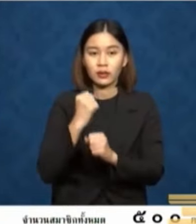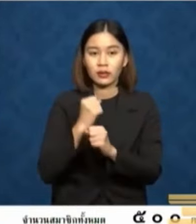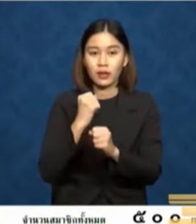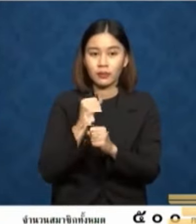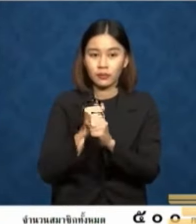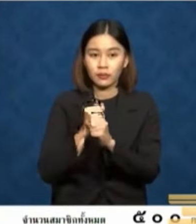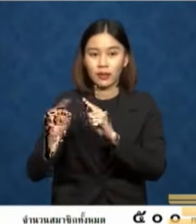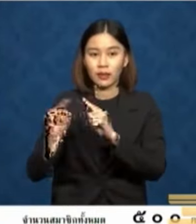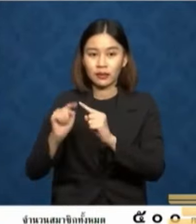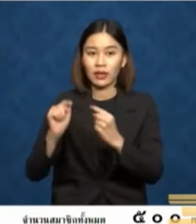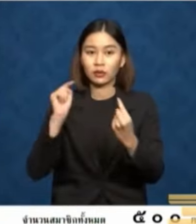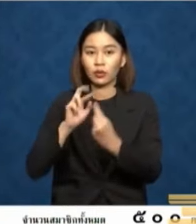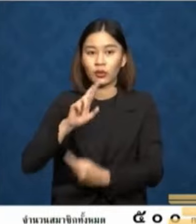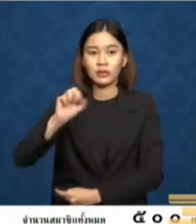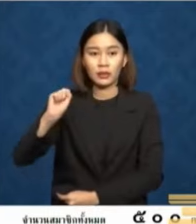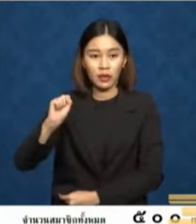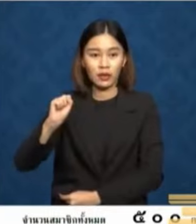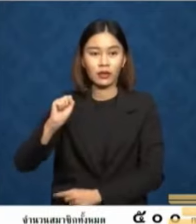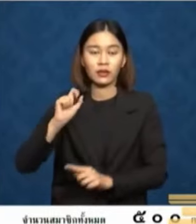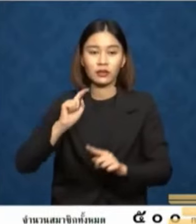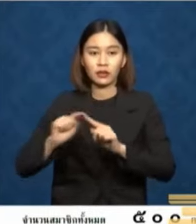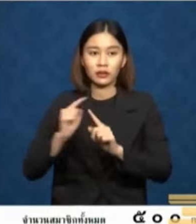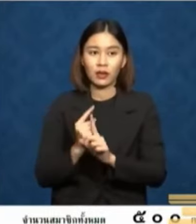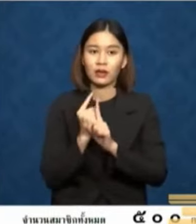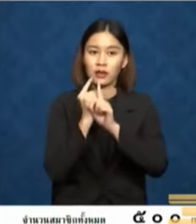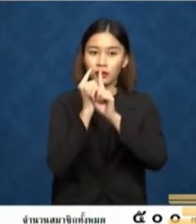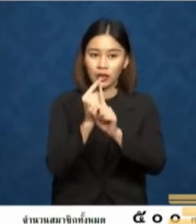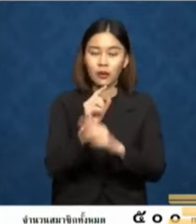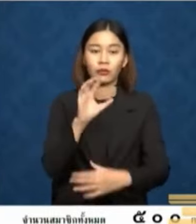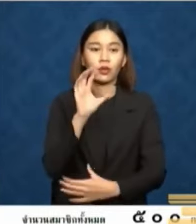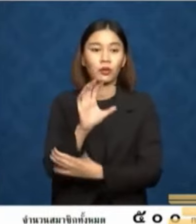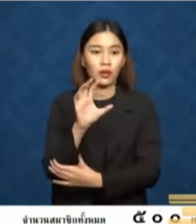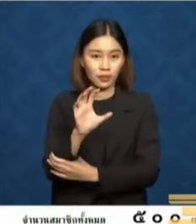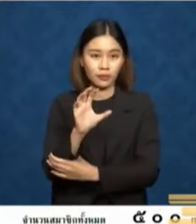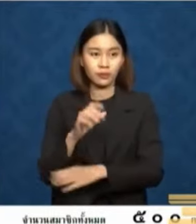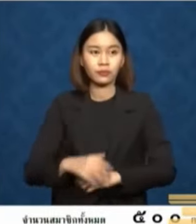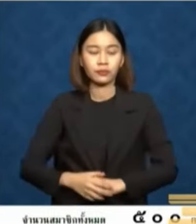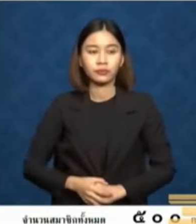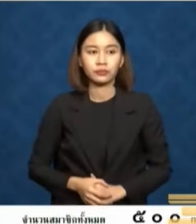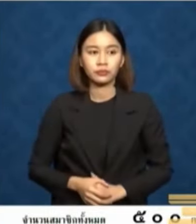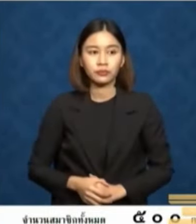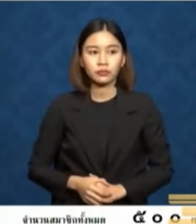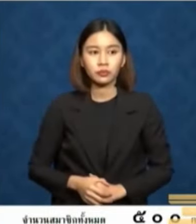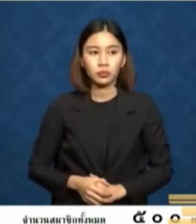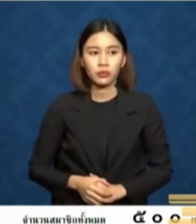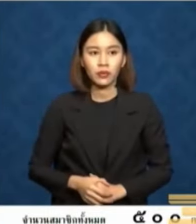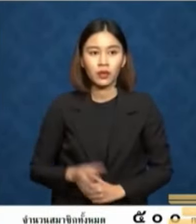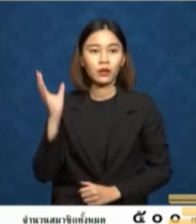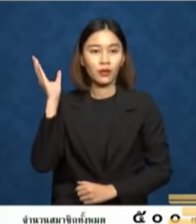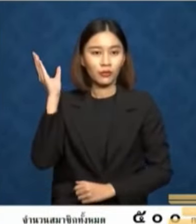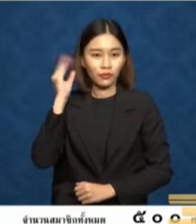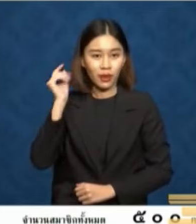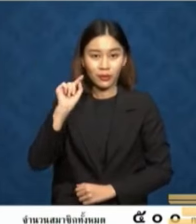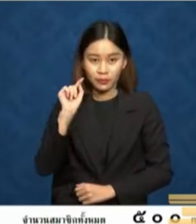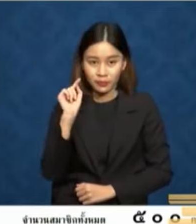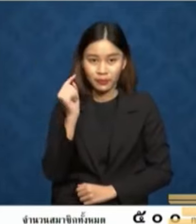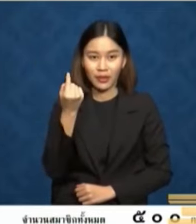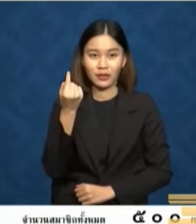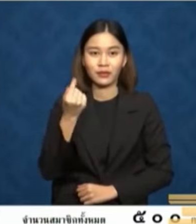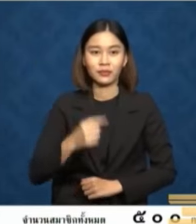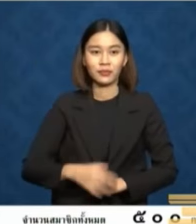กิจการของสภานั้นให้เป็นไปตามข้อบังคับโปรดฟังอีกครั้ง